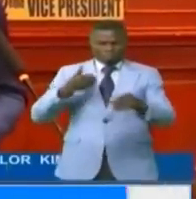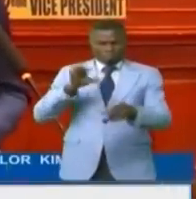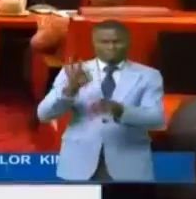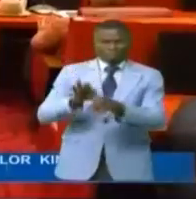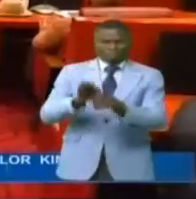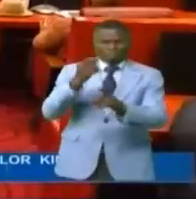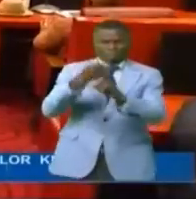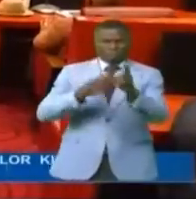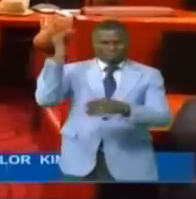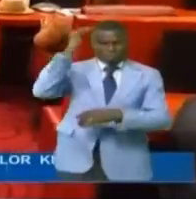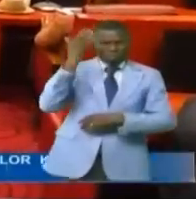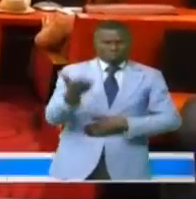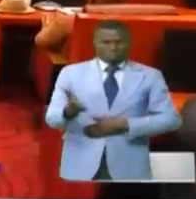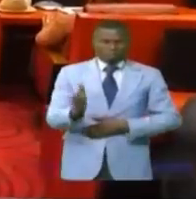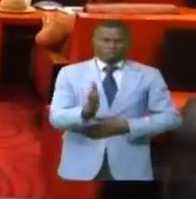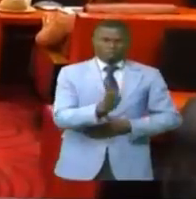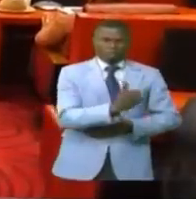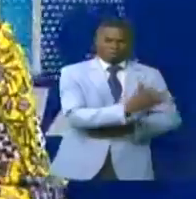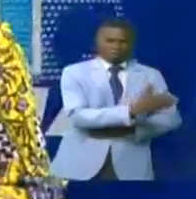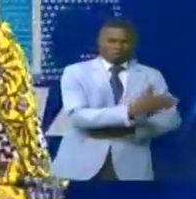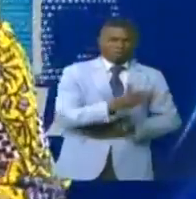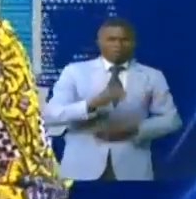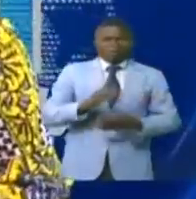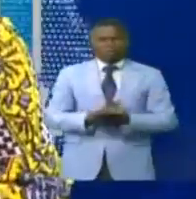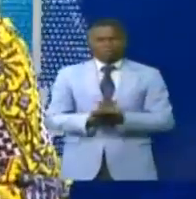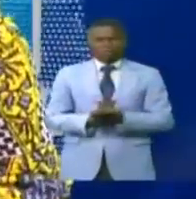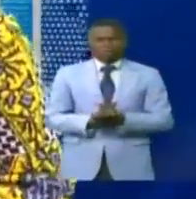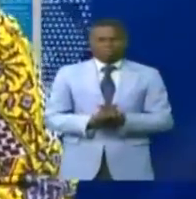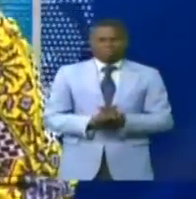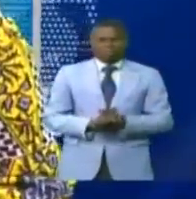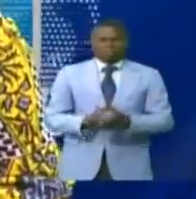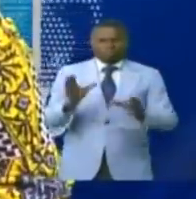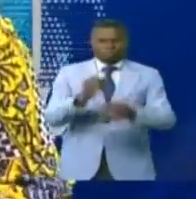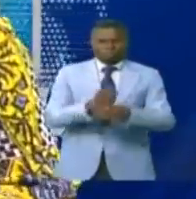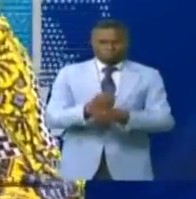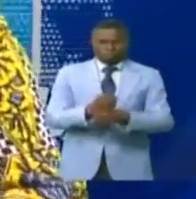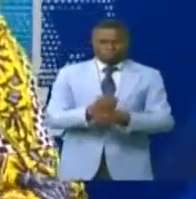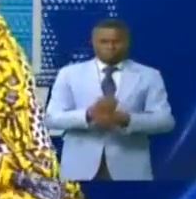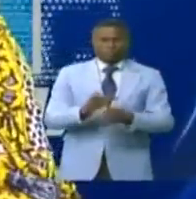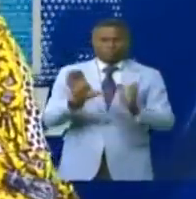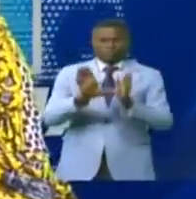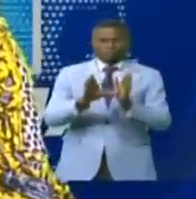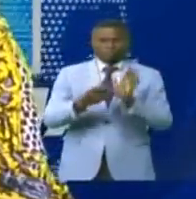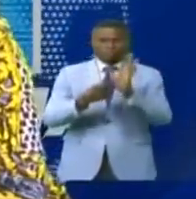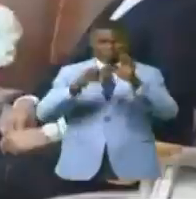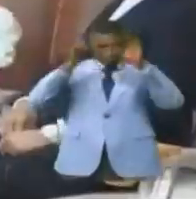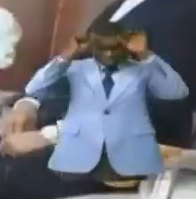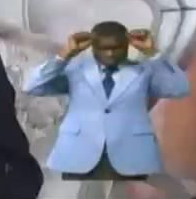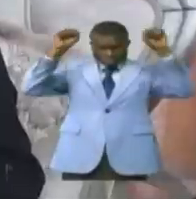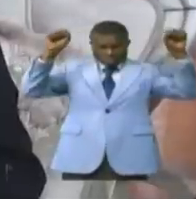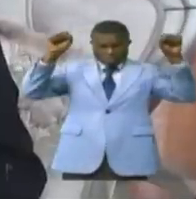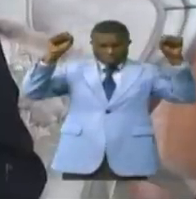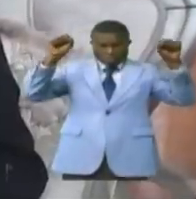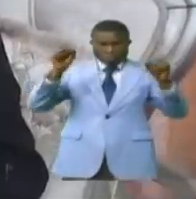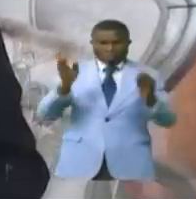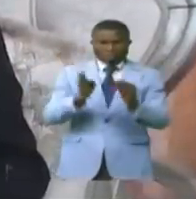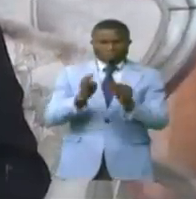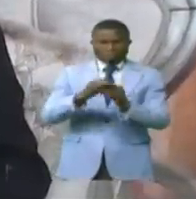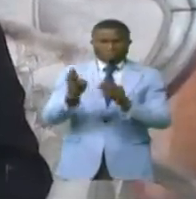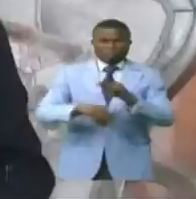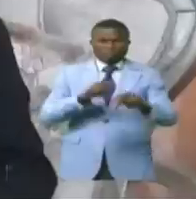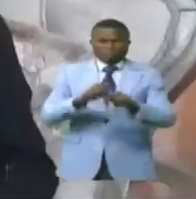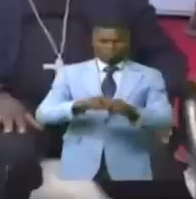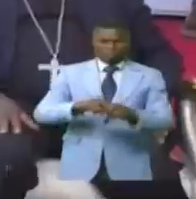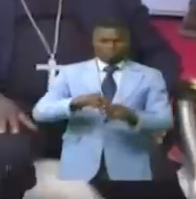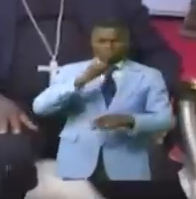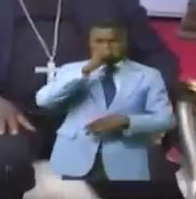élections générales de décembre 2023. En bref et en image, le président de l'Assemblée nationale,